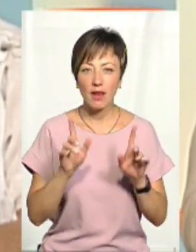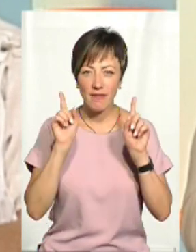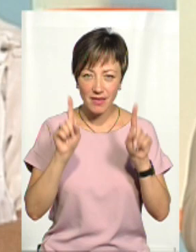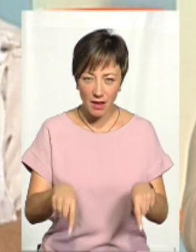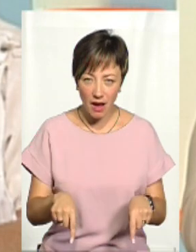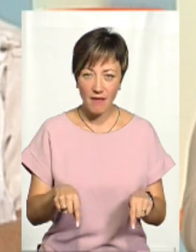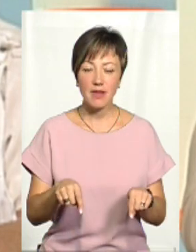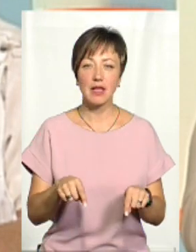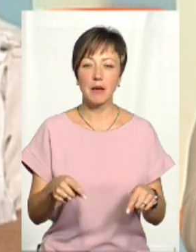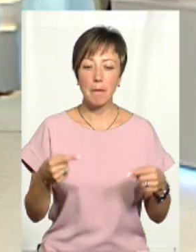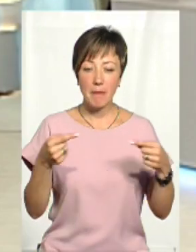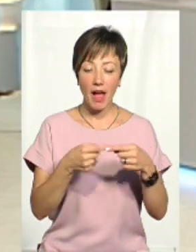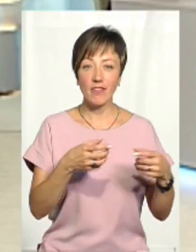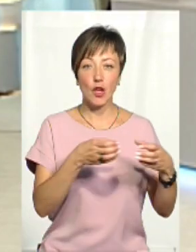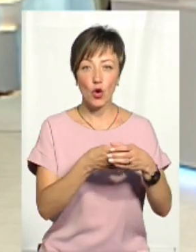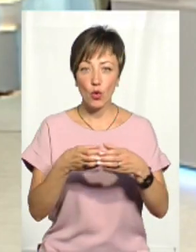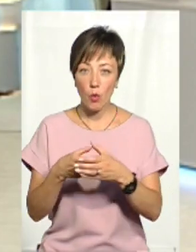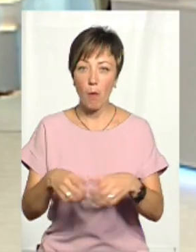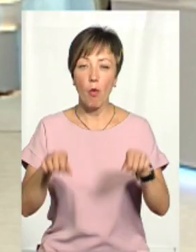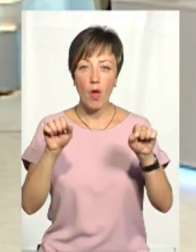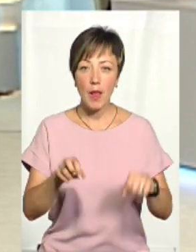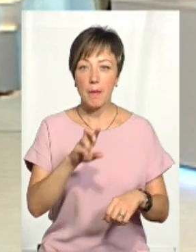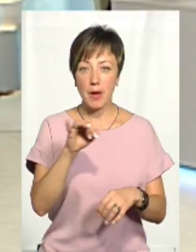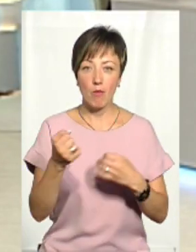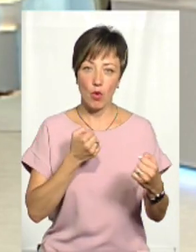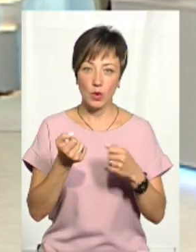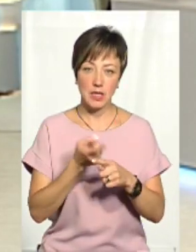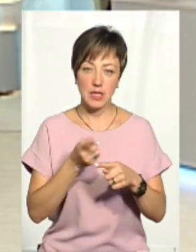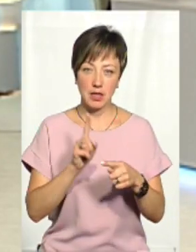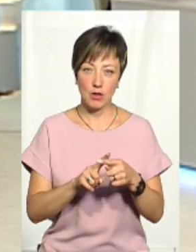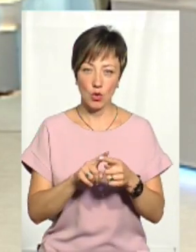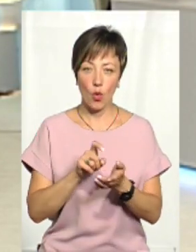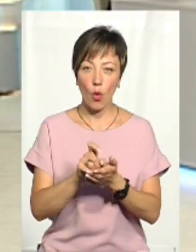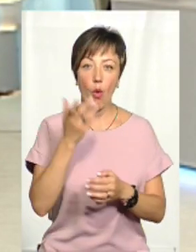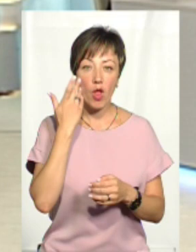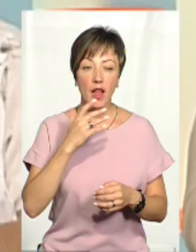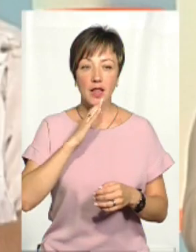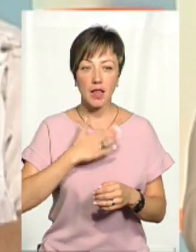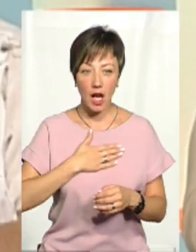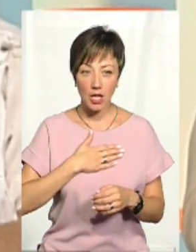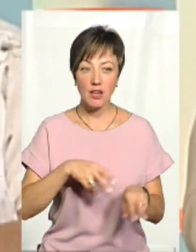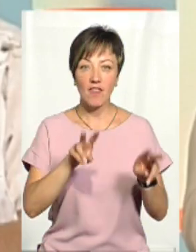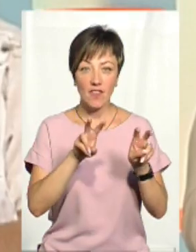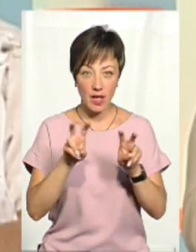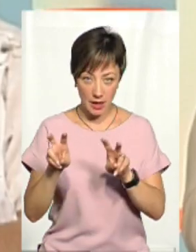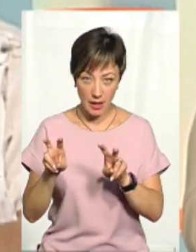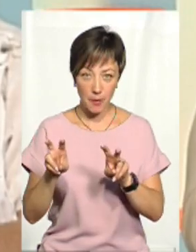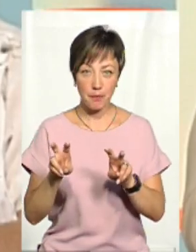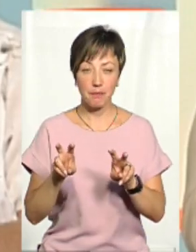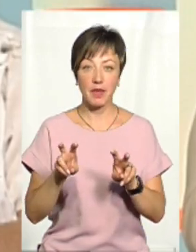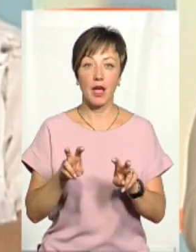навіть, певних груп, які би могли боротися з цією гусеню. От коли наші види